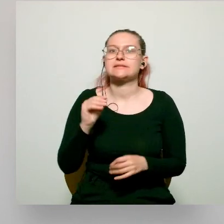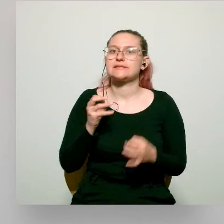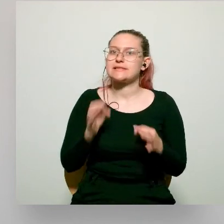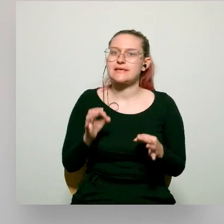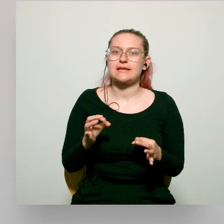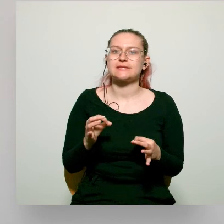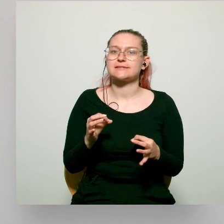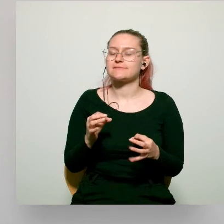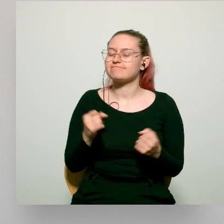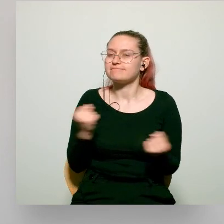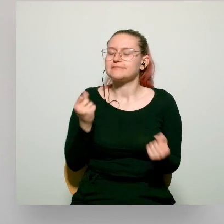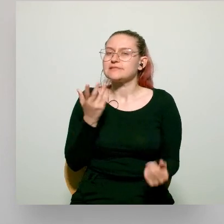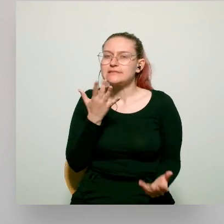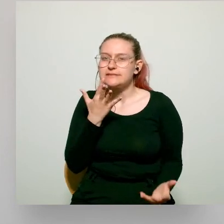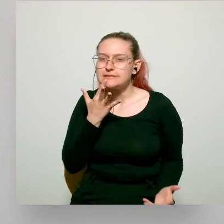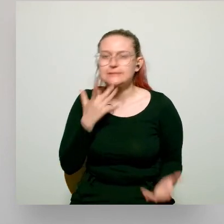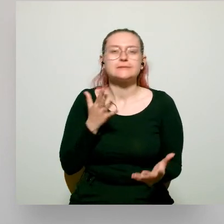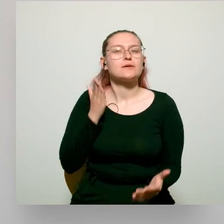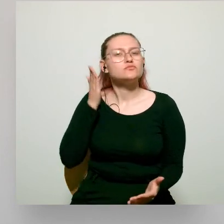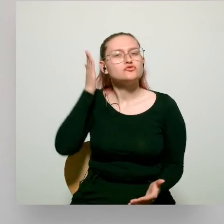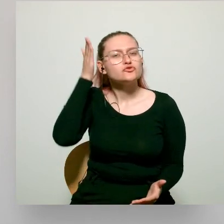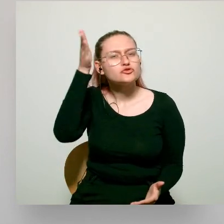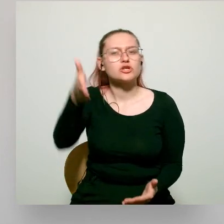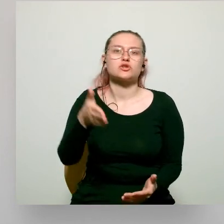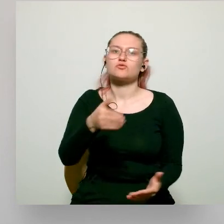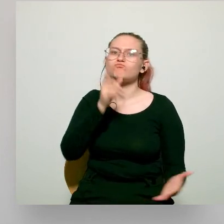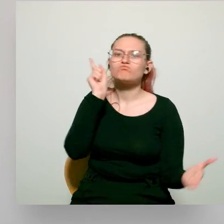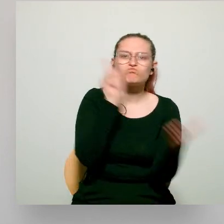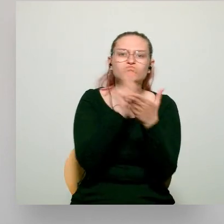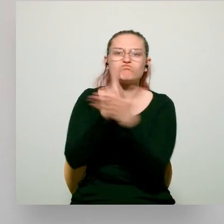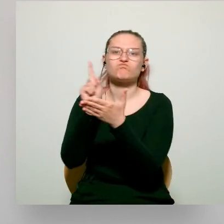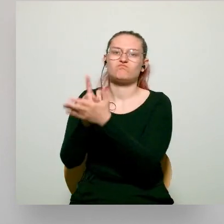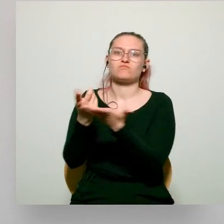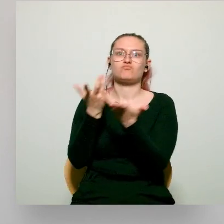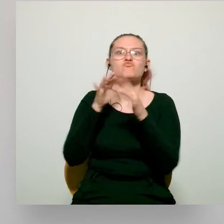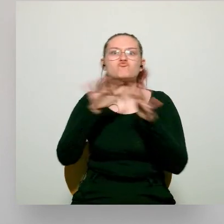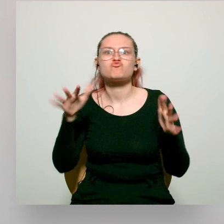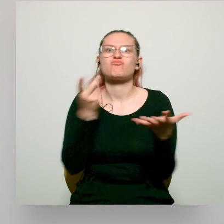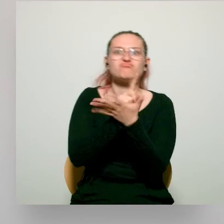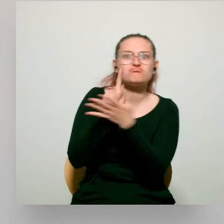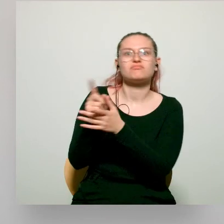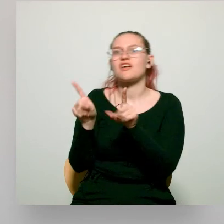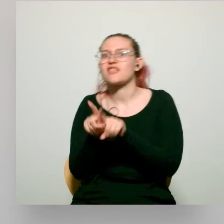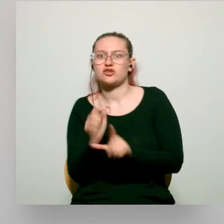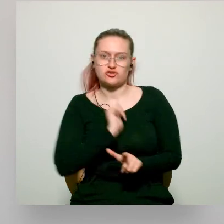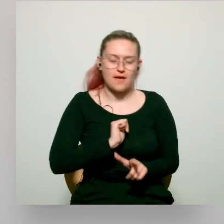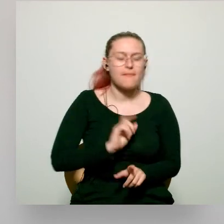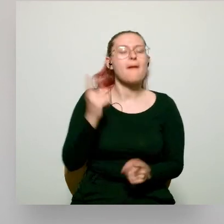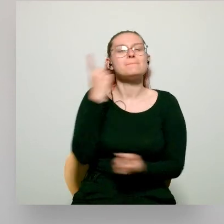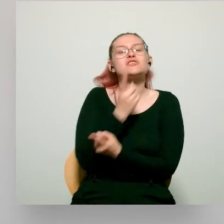wypowiedzi i postrzegania przyszłości samych siebie i tutaj warto byłoby samych siebie nieco